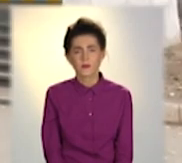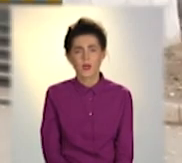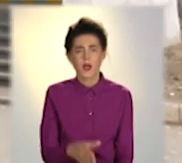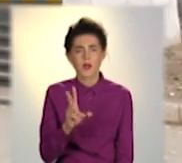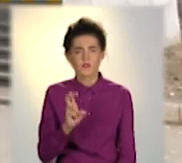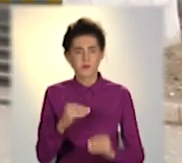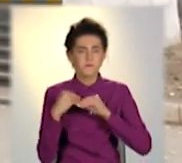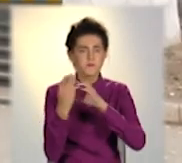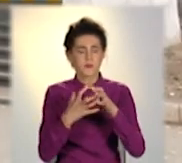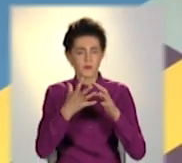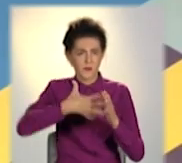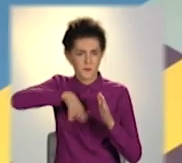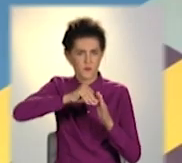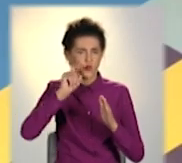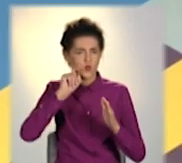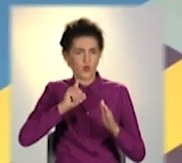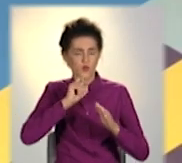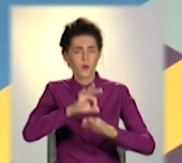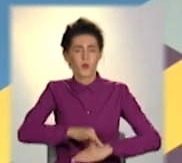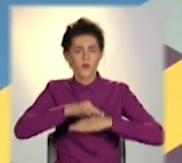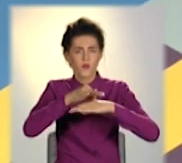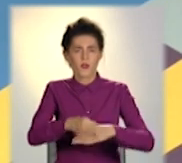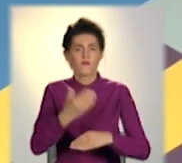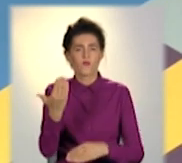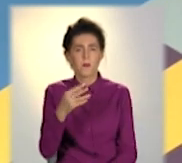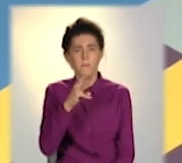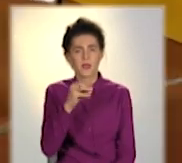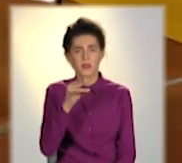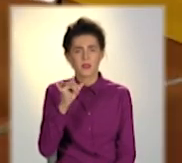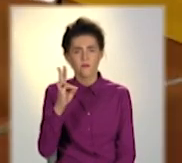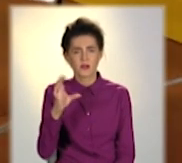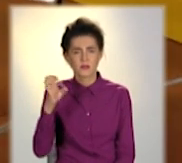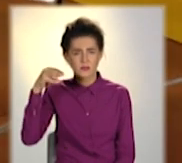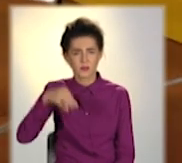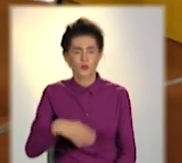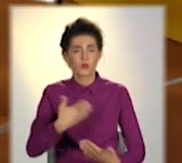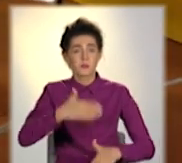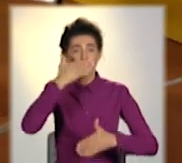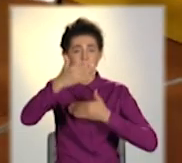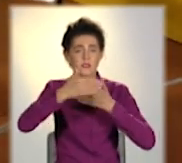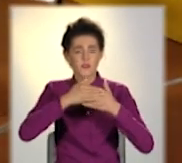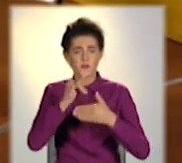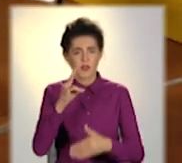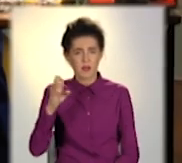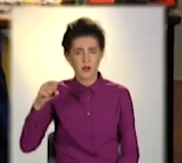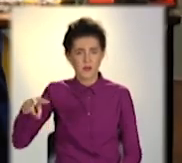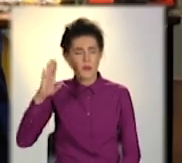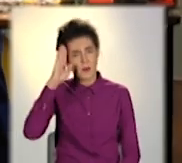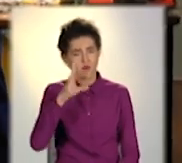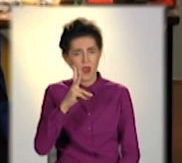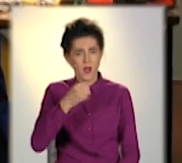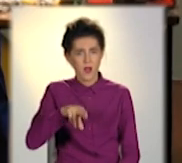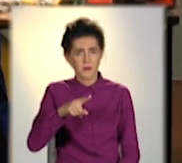WorldSkills Ukraine, який вже не перший рік проходить за підтримки групи MedInvest, підійшов до фінального етапу. Владислав приїхав із